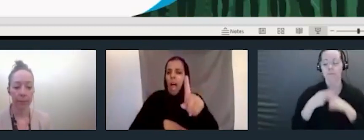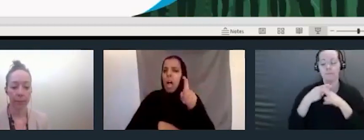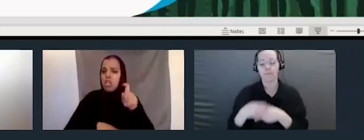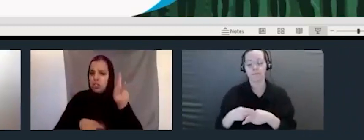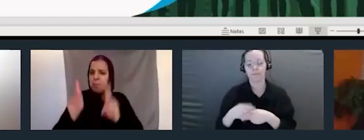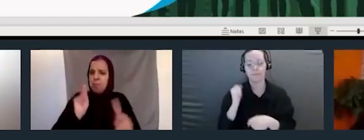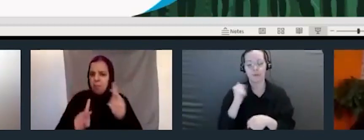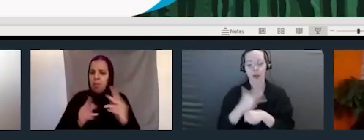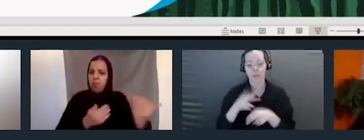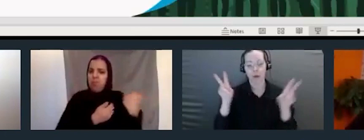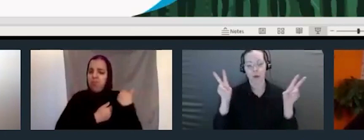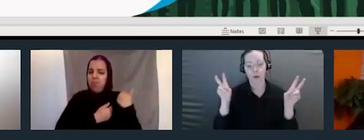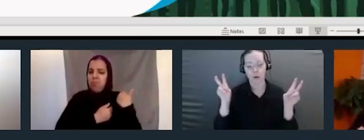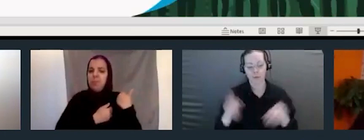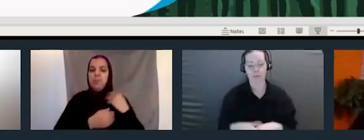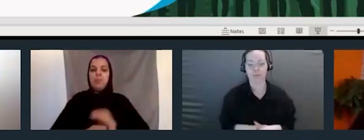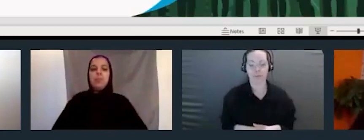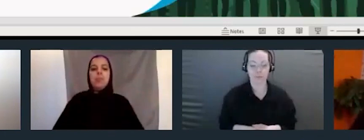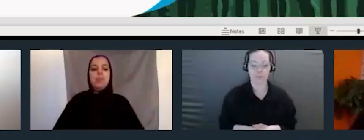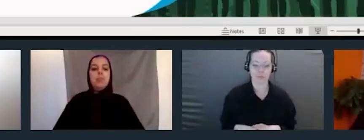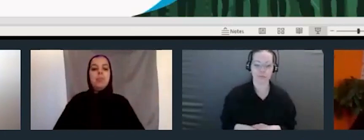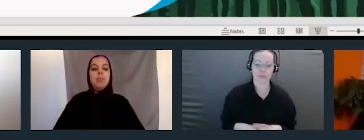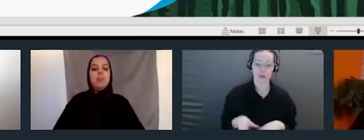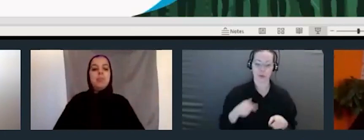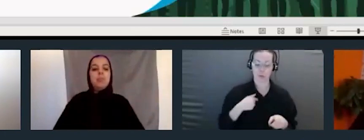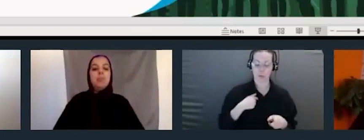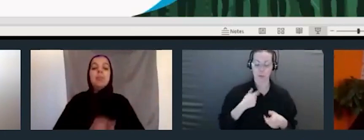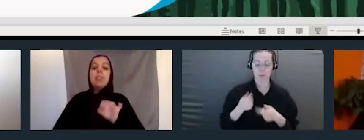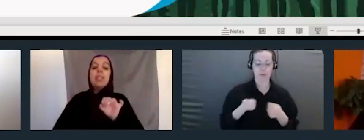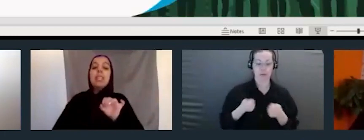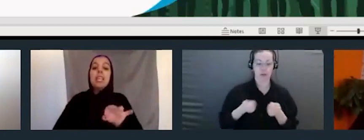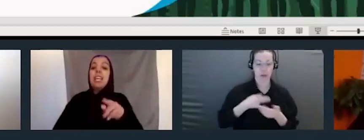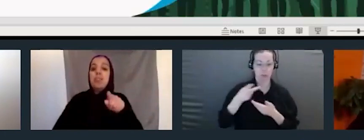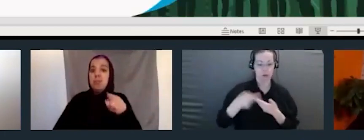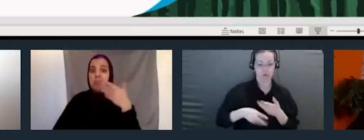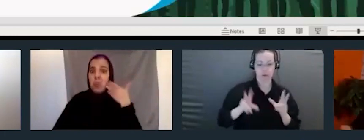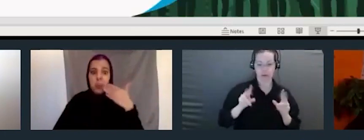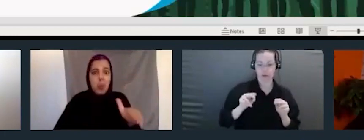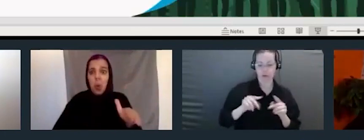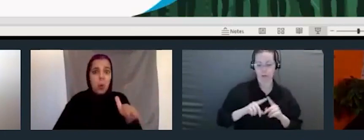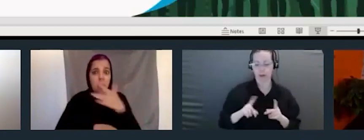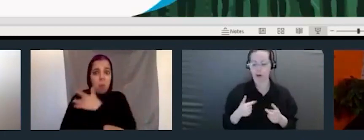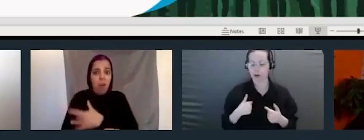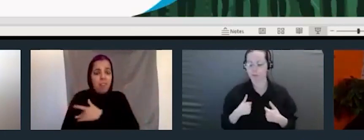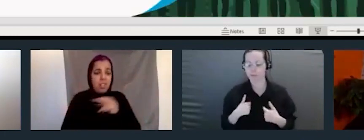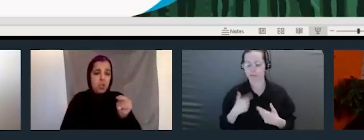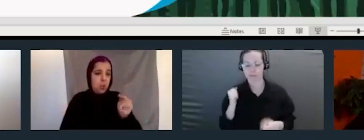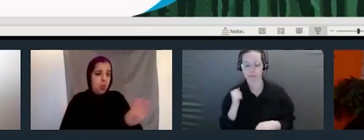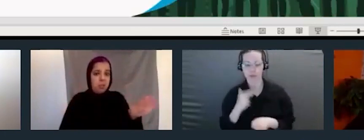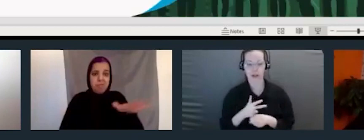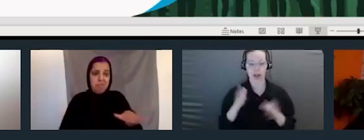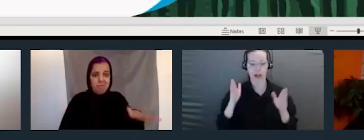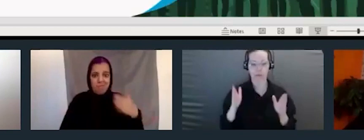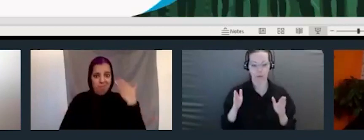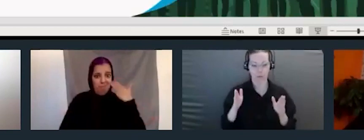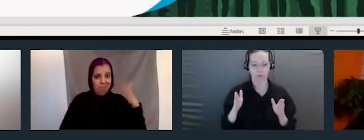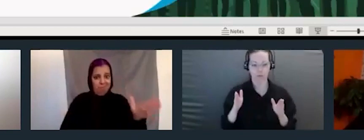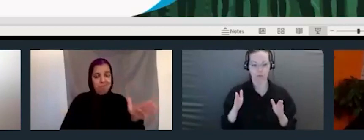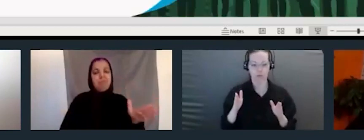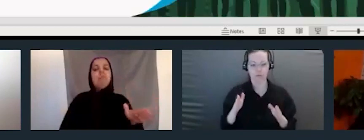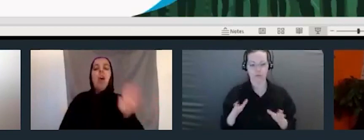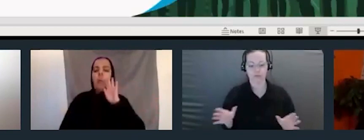Pour ceux qui ne connaissent pas la province de Nouveau-Brunswick, il y a certains éléments que je voudrais partager afin que vous arriviez à bien comprendre le